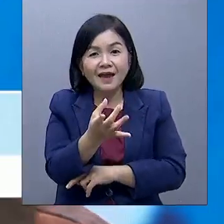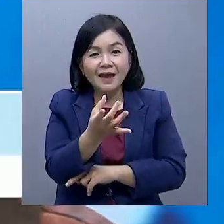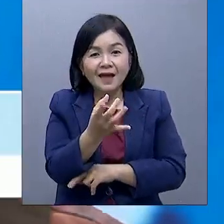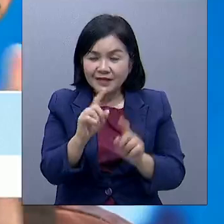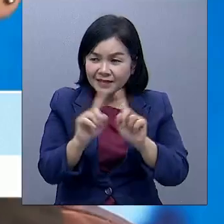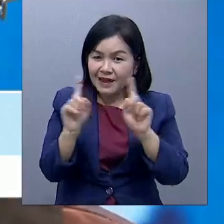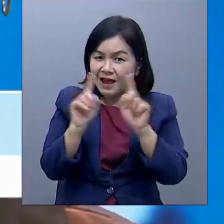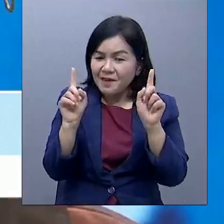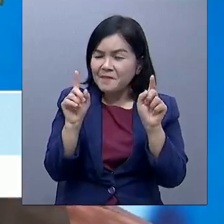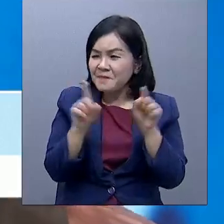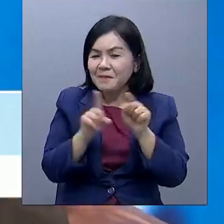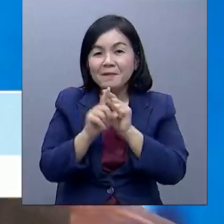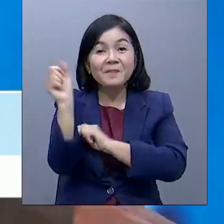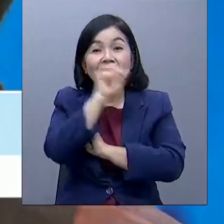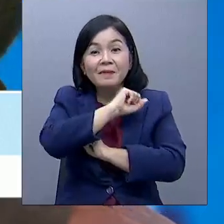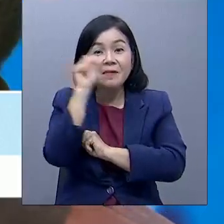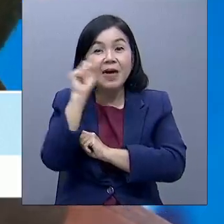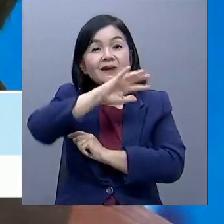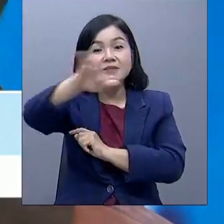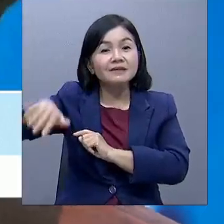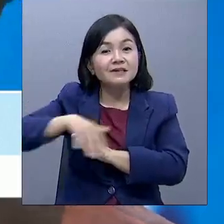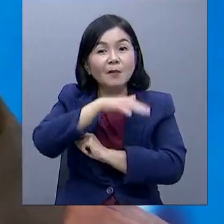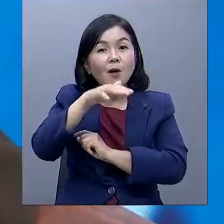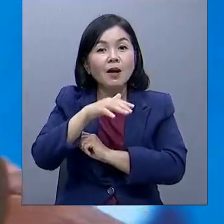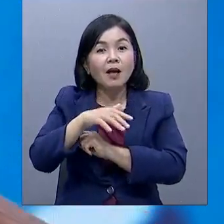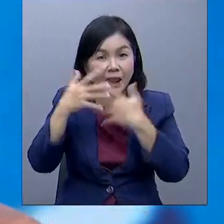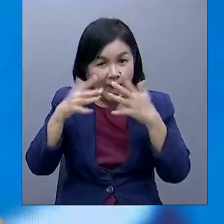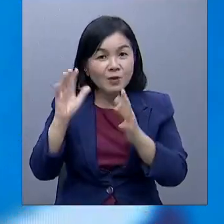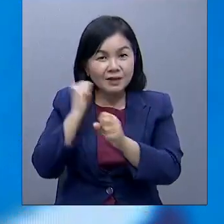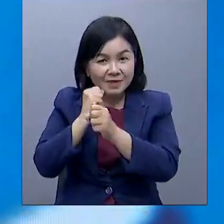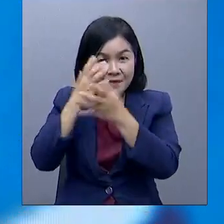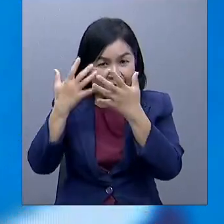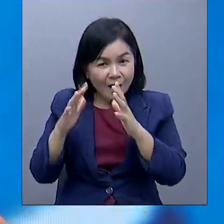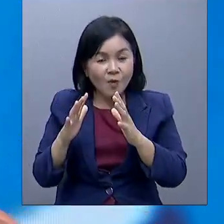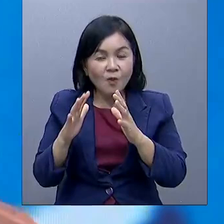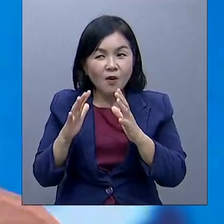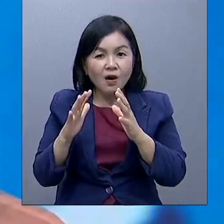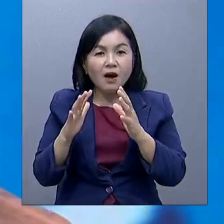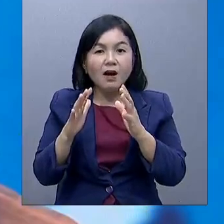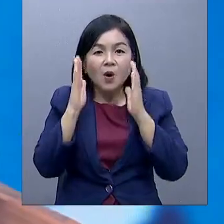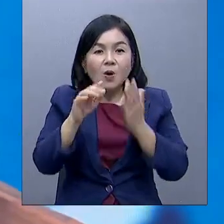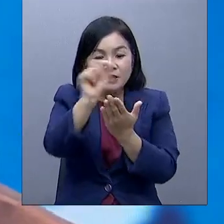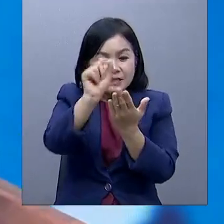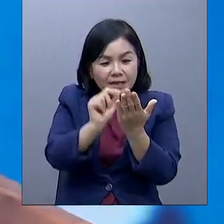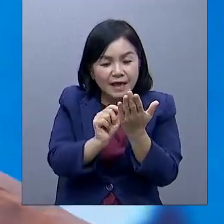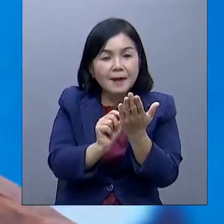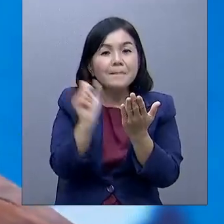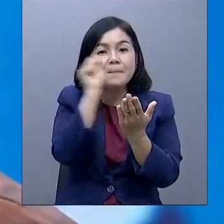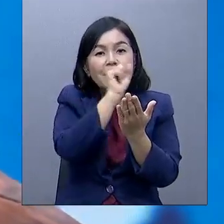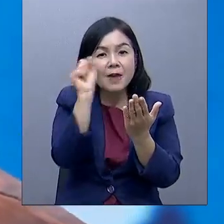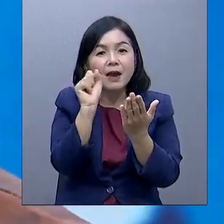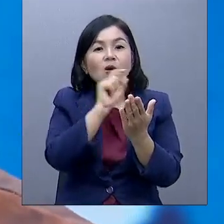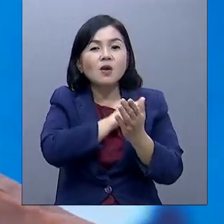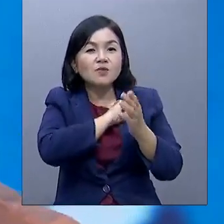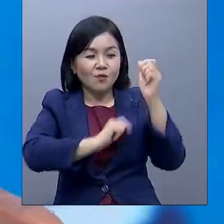แต่ว่าตอนนี้หมายถึงว่าชื่อเพลงแล้วก็เนื้อหาทั้งหมดออกเป็น MV แล้ว ใช ่ก็ได้ใช่ก็คือคนที่เขียนและร้องทำนองเนี่ยเป็นพุ่มกับของเราเ